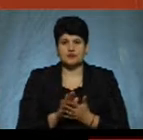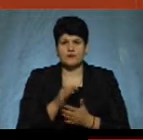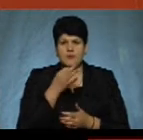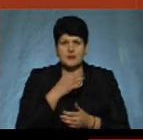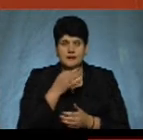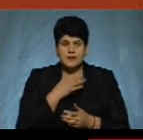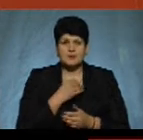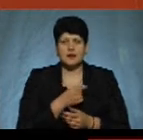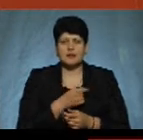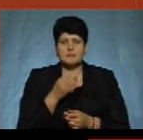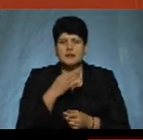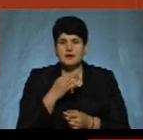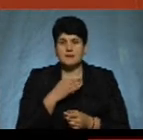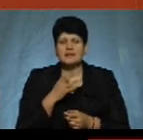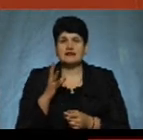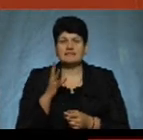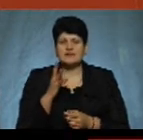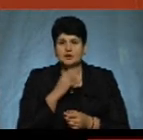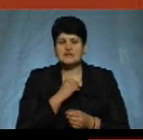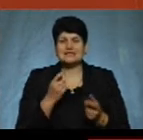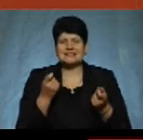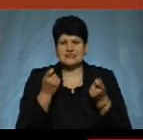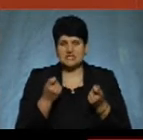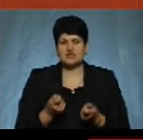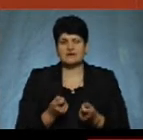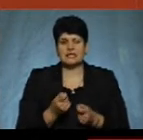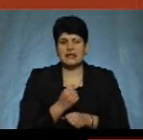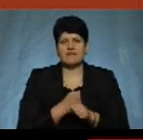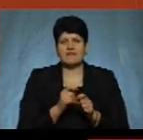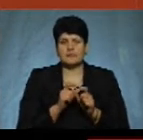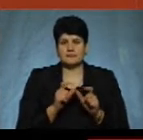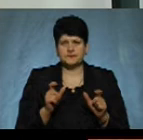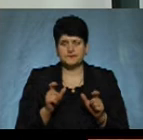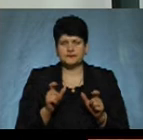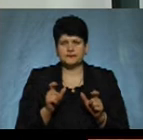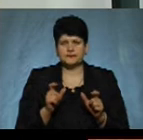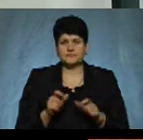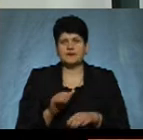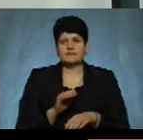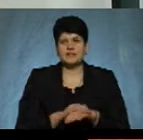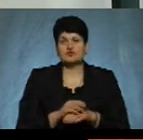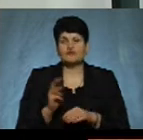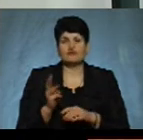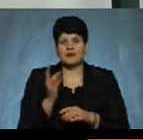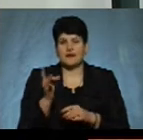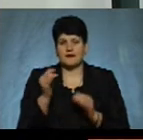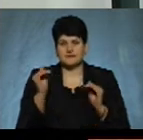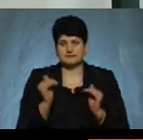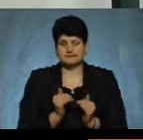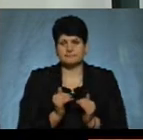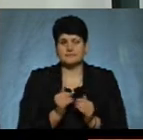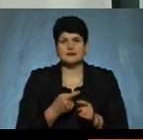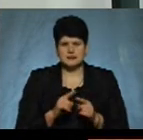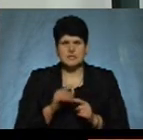І медикаменти вдалося здешевити в аптечній мережі фактично в три рази. Це досить, скажімо